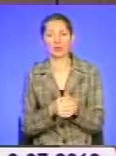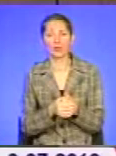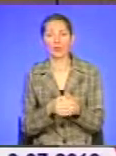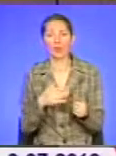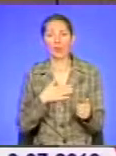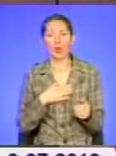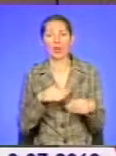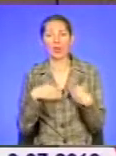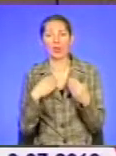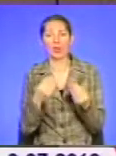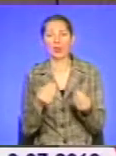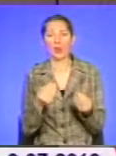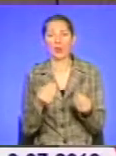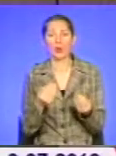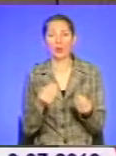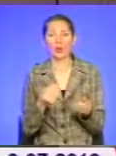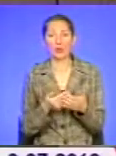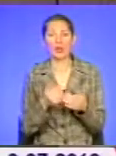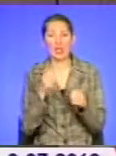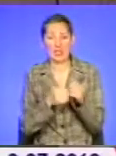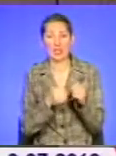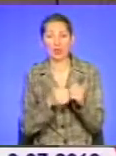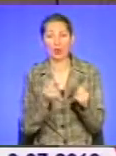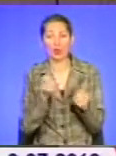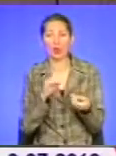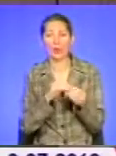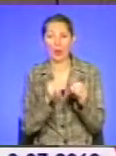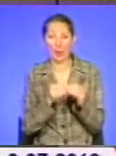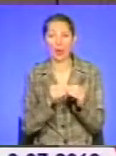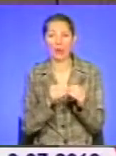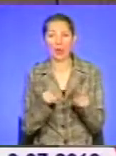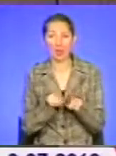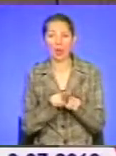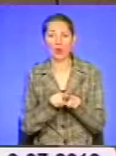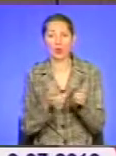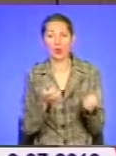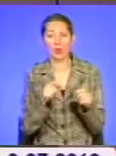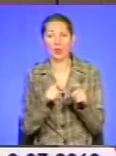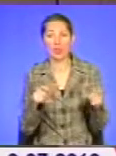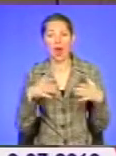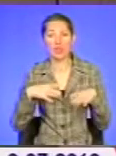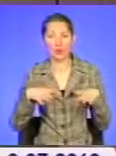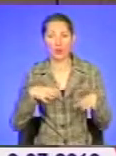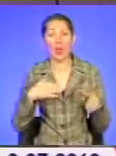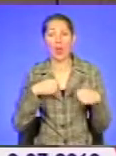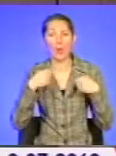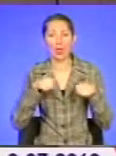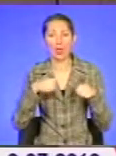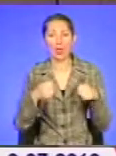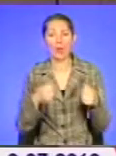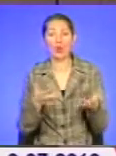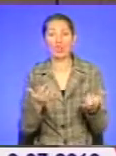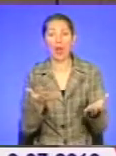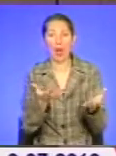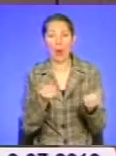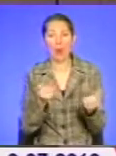даємо, можемо, якщо Херсон трошки проблематичніше взяти білети, то в Сімферополь ми продаємо, ще беремо місця